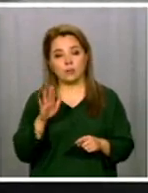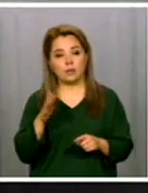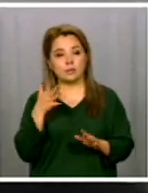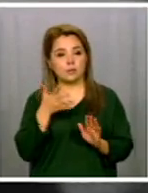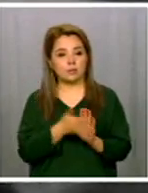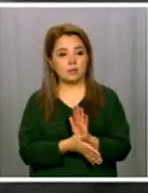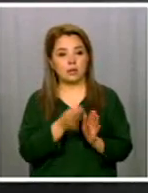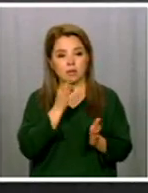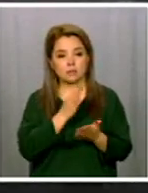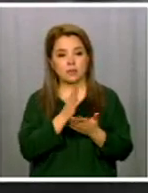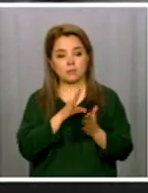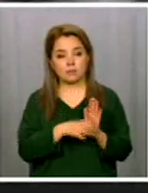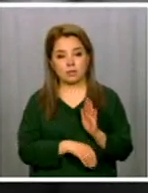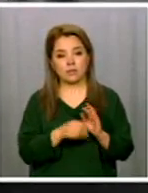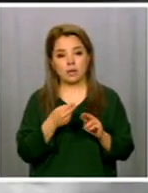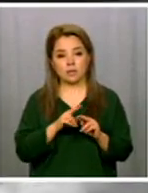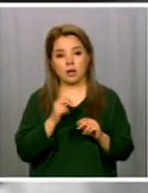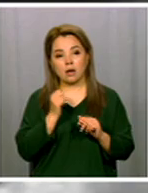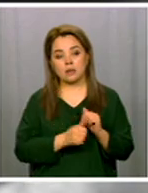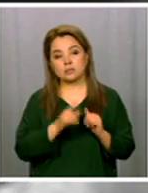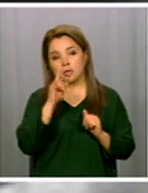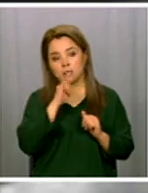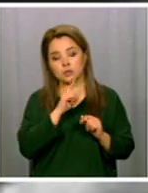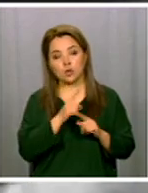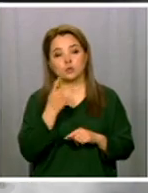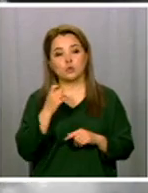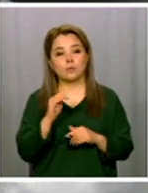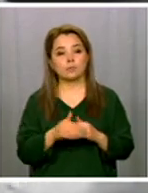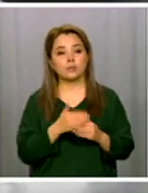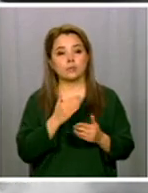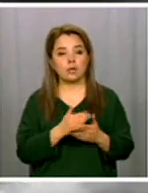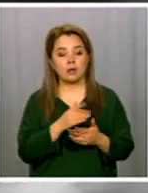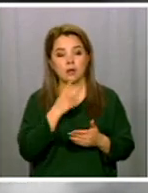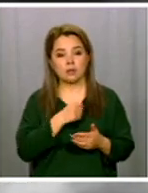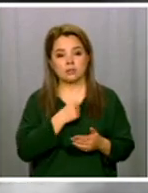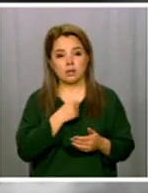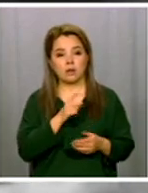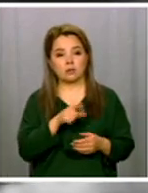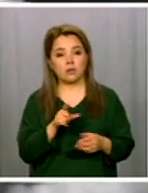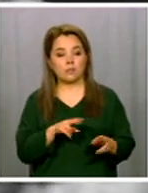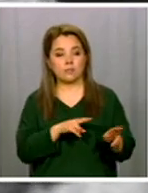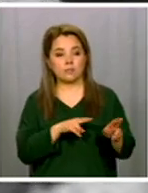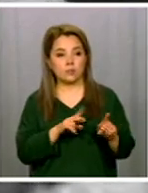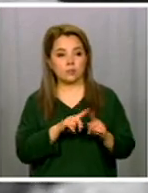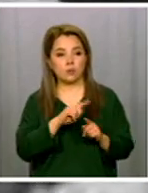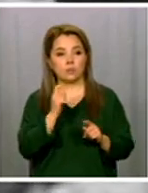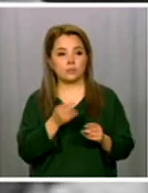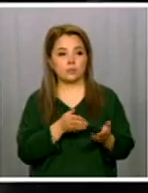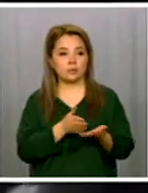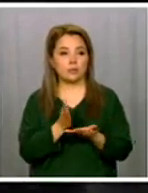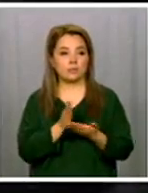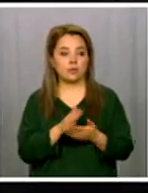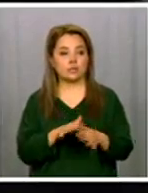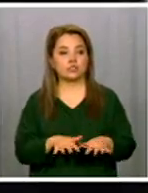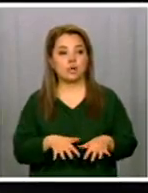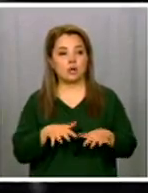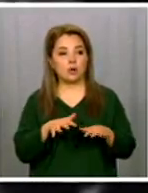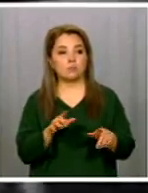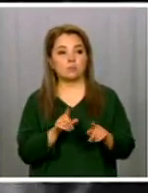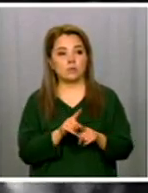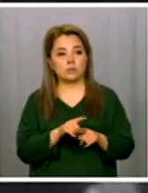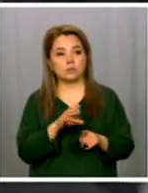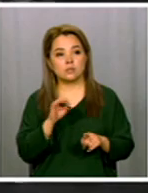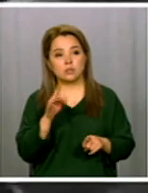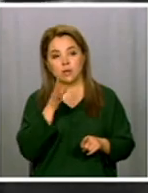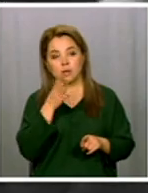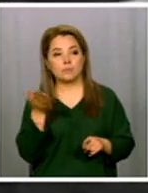соғыста Қазақстандағы әр отбасынан жүздеген мың адам қолынан қару алып ұрыстарға қатынасты. Шабуыл жасаспау туралы Кеңес одағымен